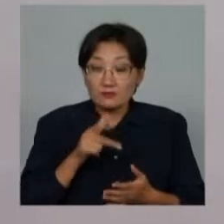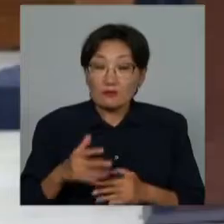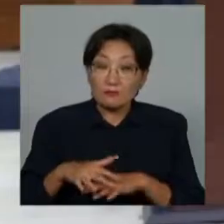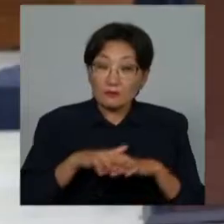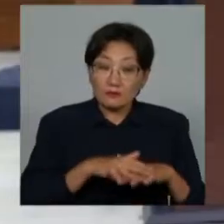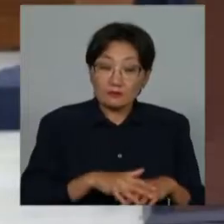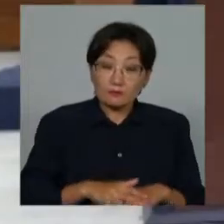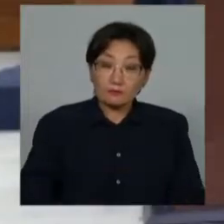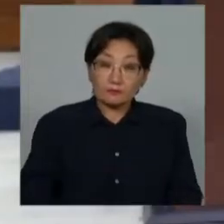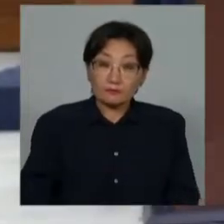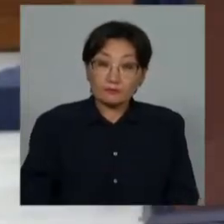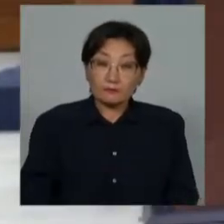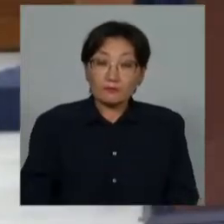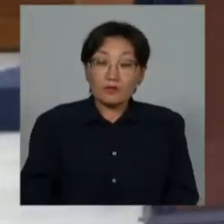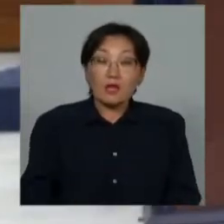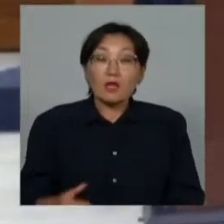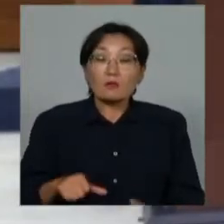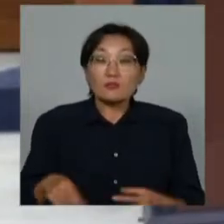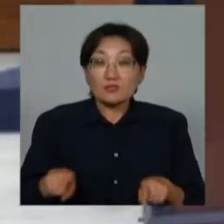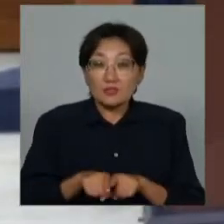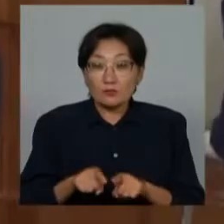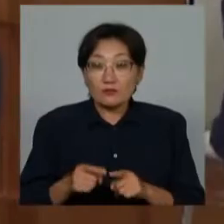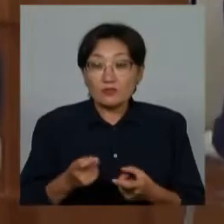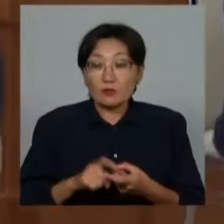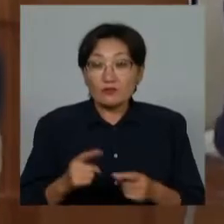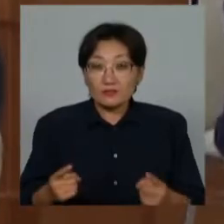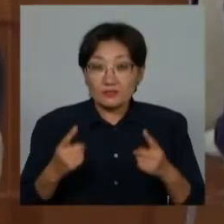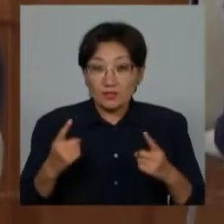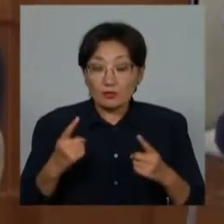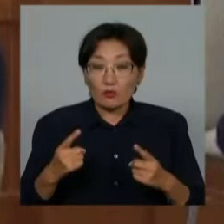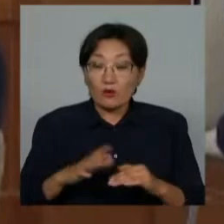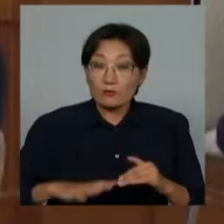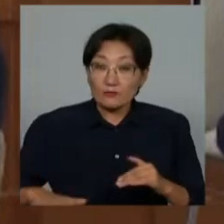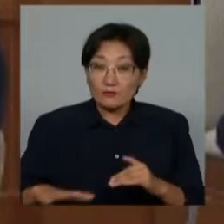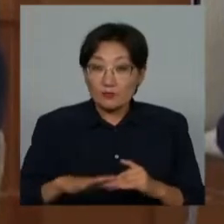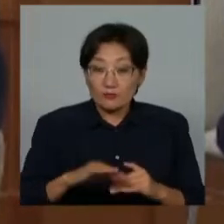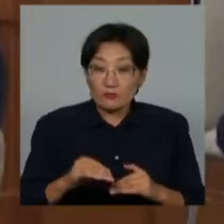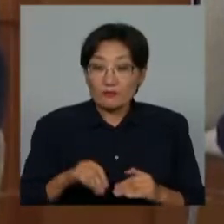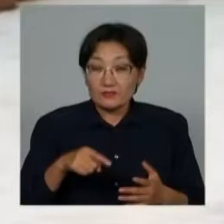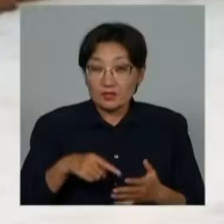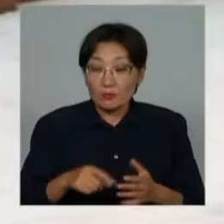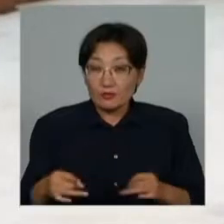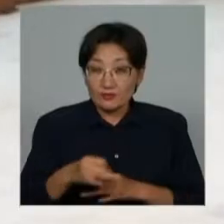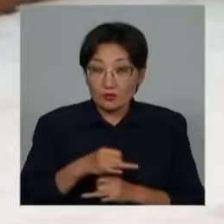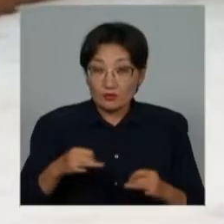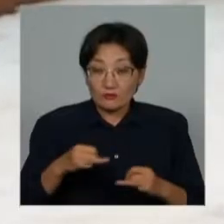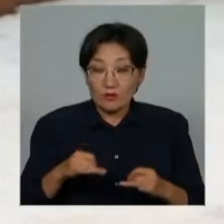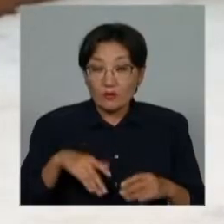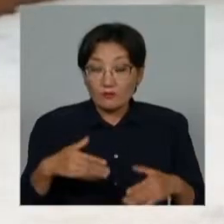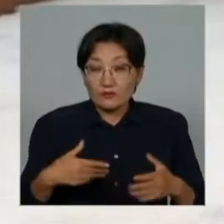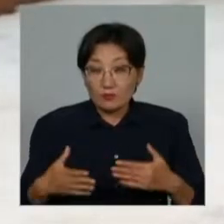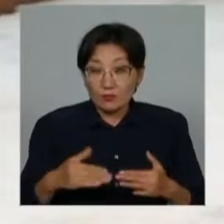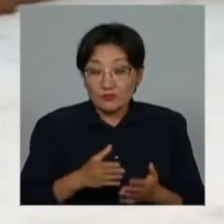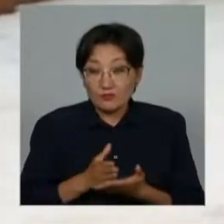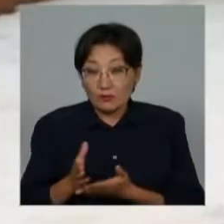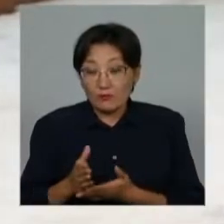капитала. Лидеры стран также затронули глобальную и региональную повестки дня, а также поговорили о взаимодействии по